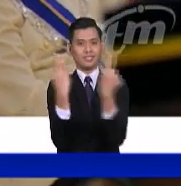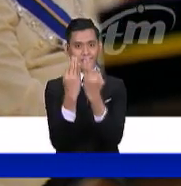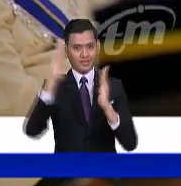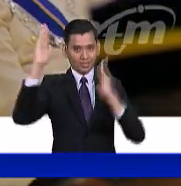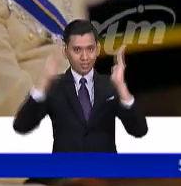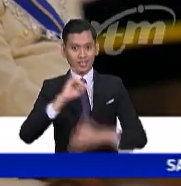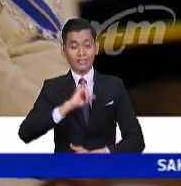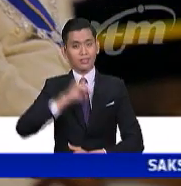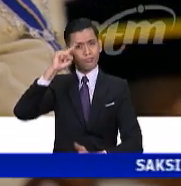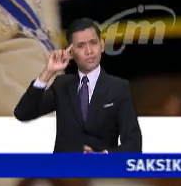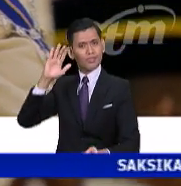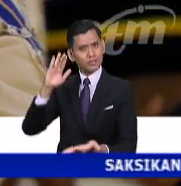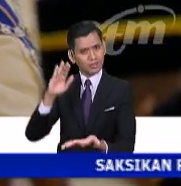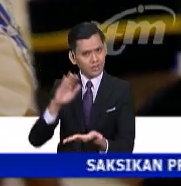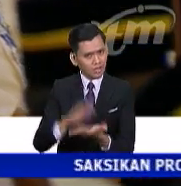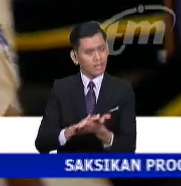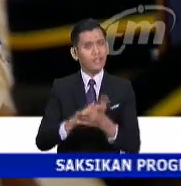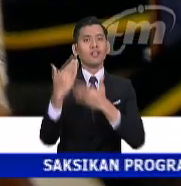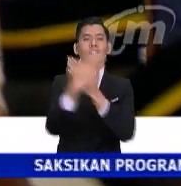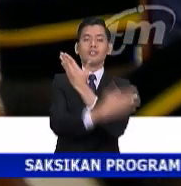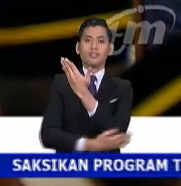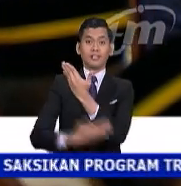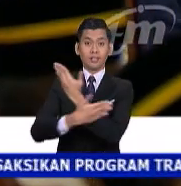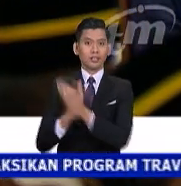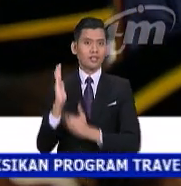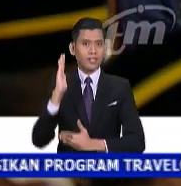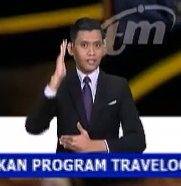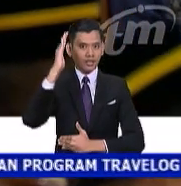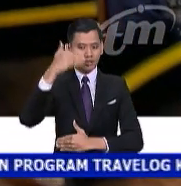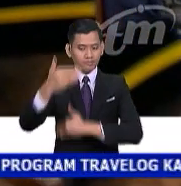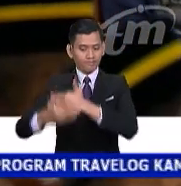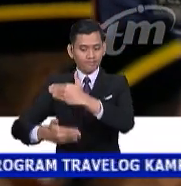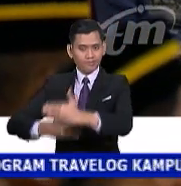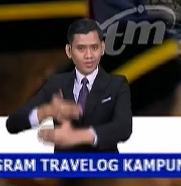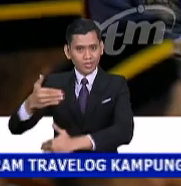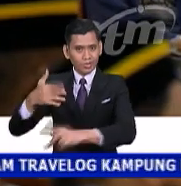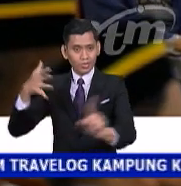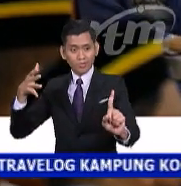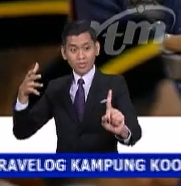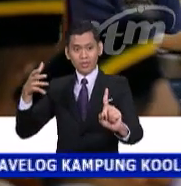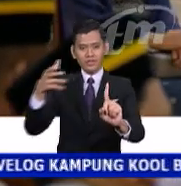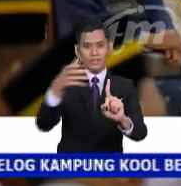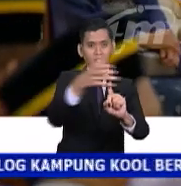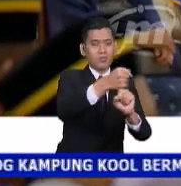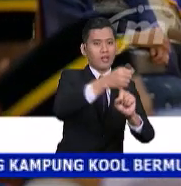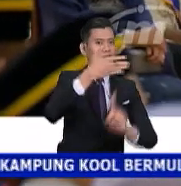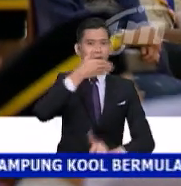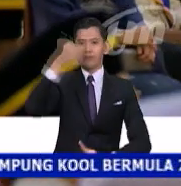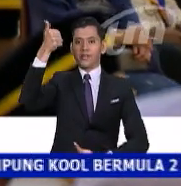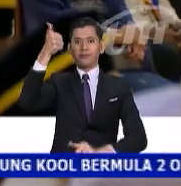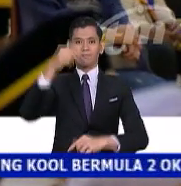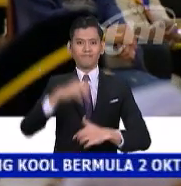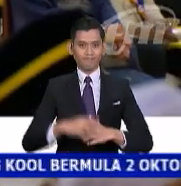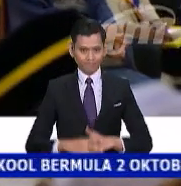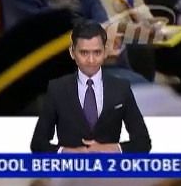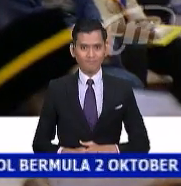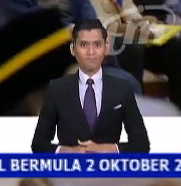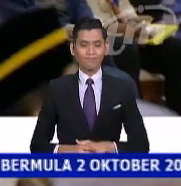percaya negara akan terus berdaya saing dan mencapai kemajuan yang lebih tinggi.